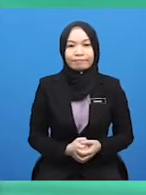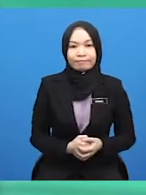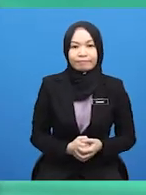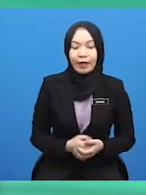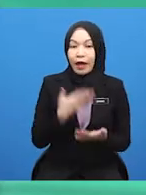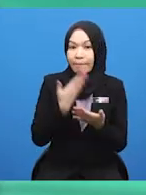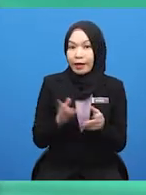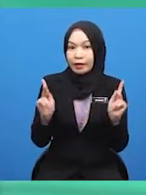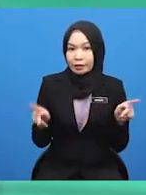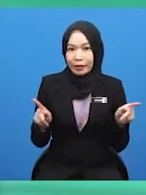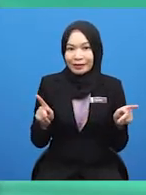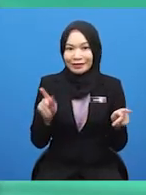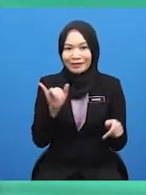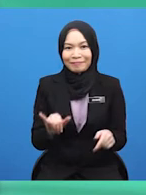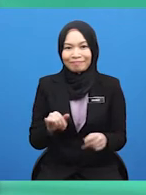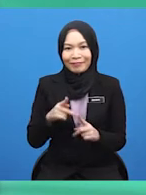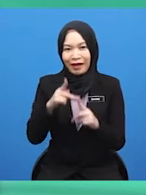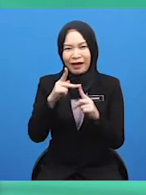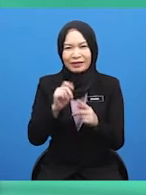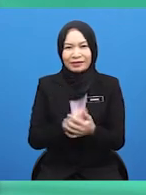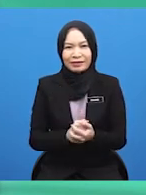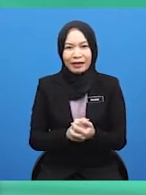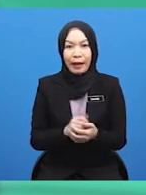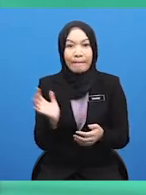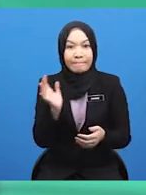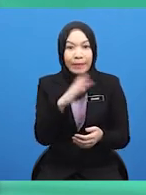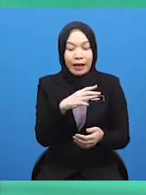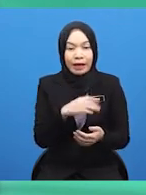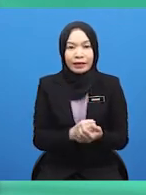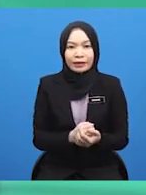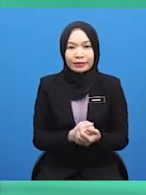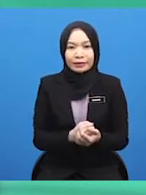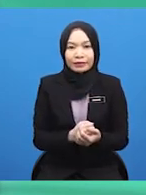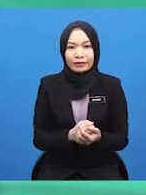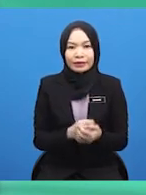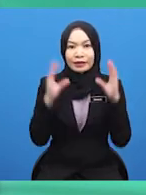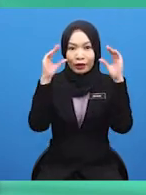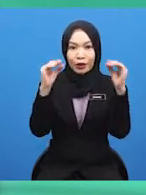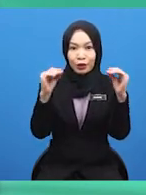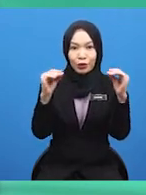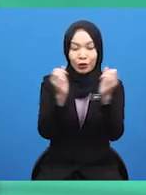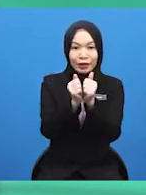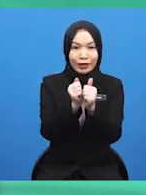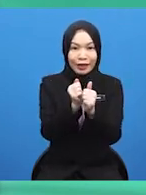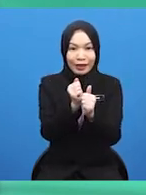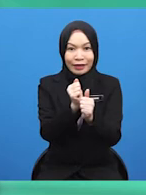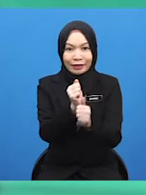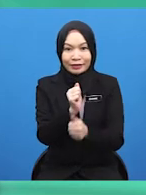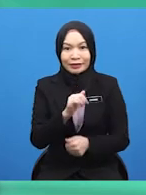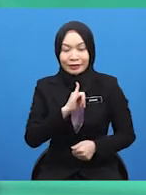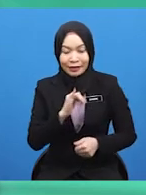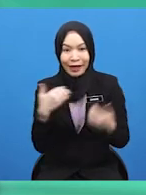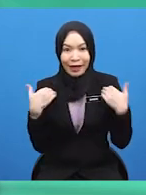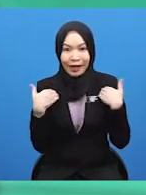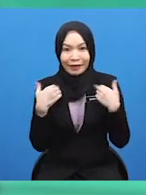Baiklah pelajar-pelajar yang istimewa di hadapan, sebenarnya pada hari ini Cikgu Don tidak berseorangan tetapi bersama dengan seorang rakan